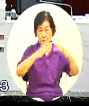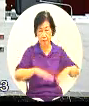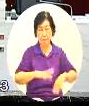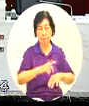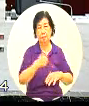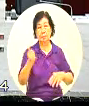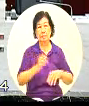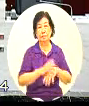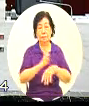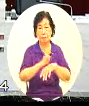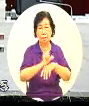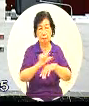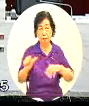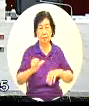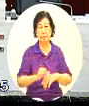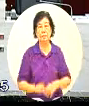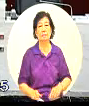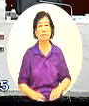好。